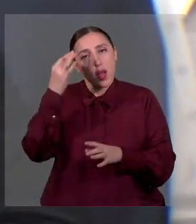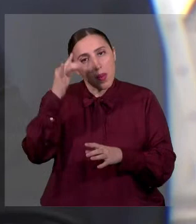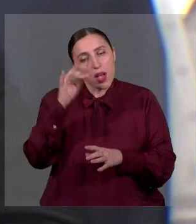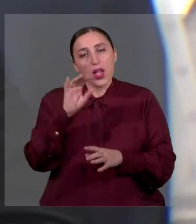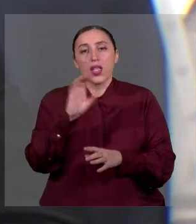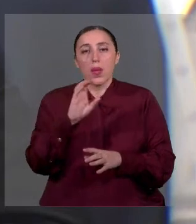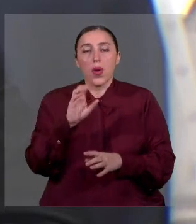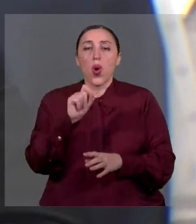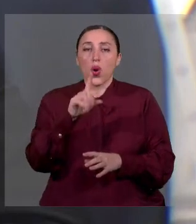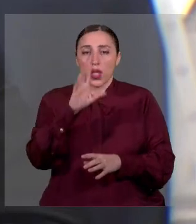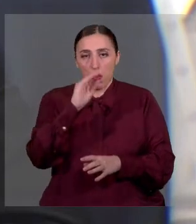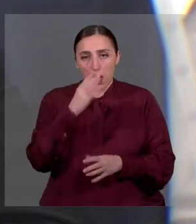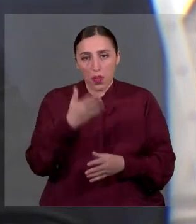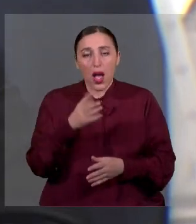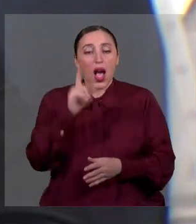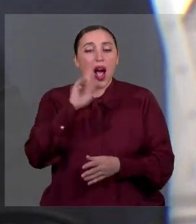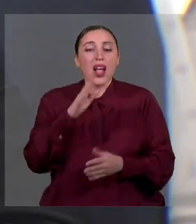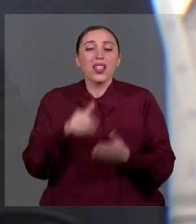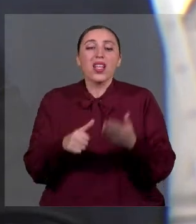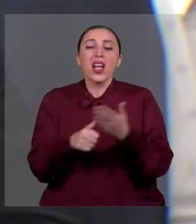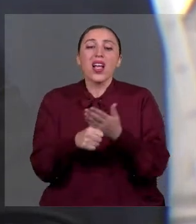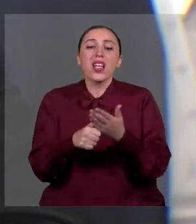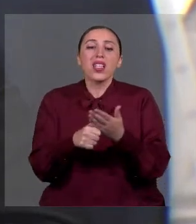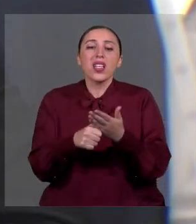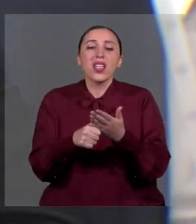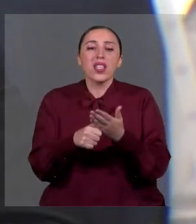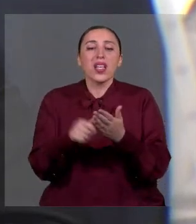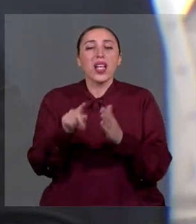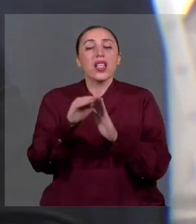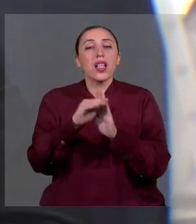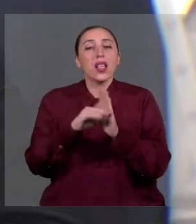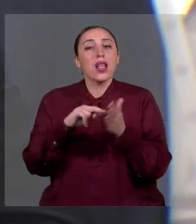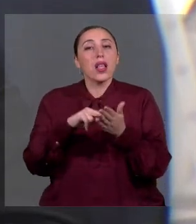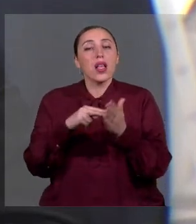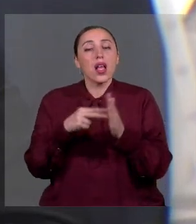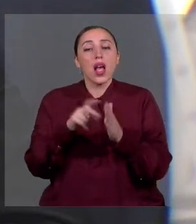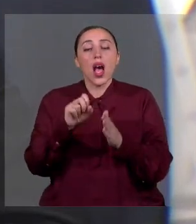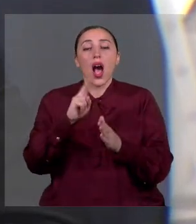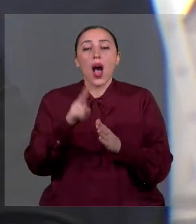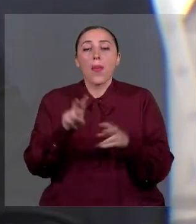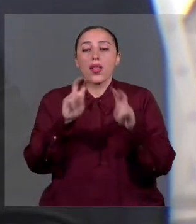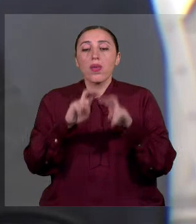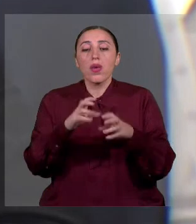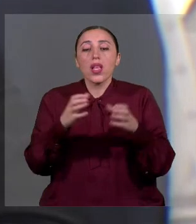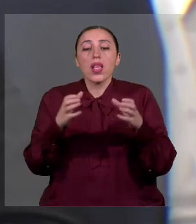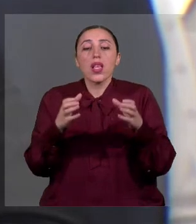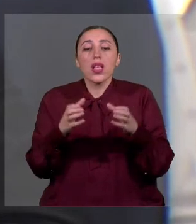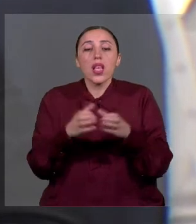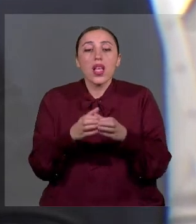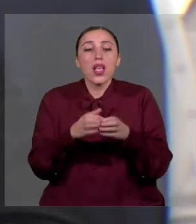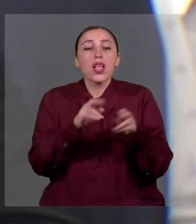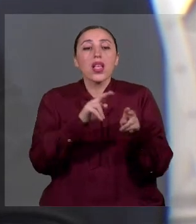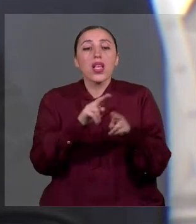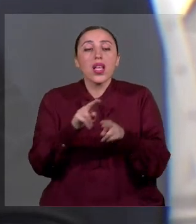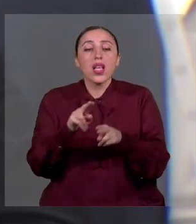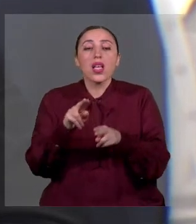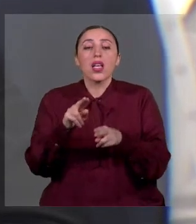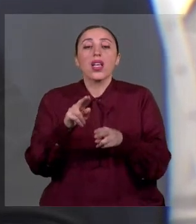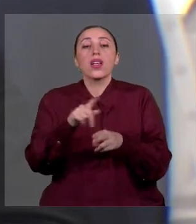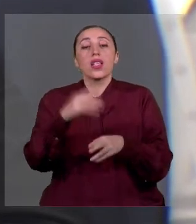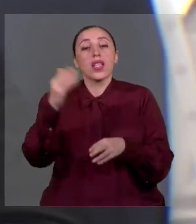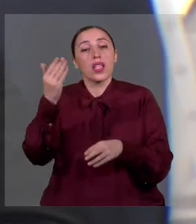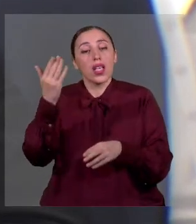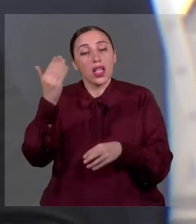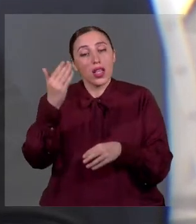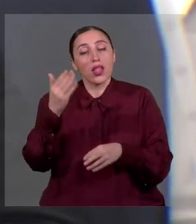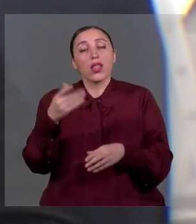հոկտեմբերին։ Հայաստանին աջակցության տրամադրման նախագիծը, որը կազմվել է ՀԱՊ մոնիթորինգային առաքելության արդյունքների հիման վրա,